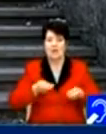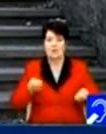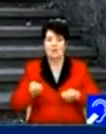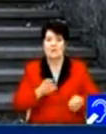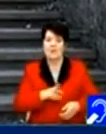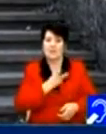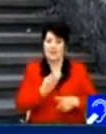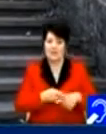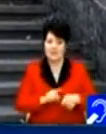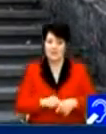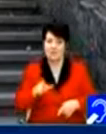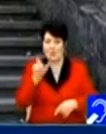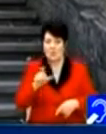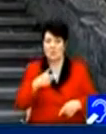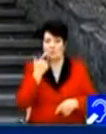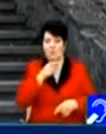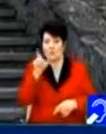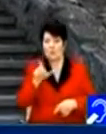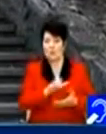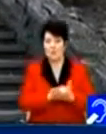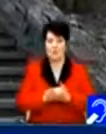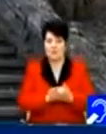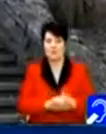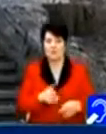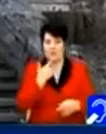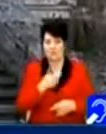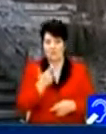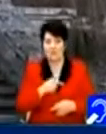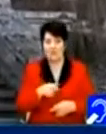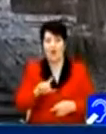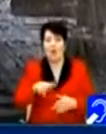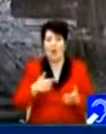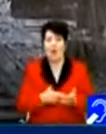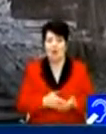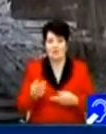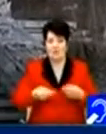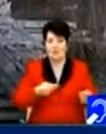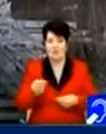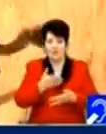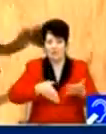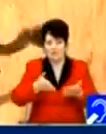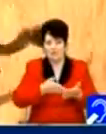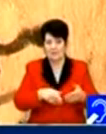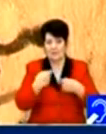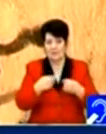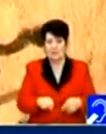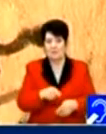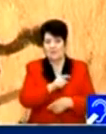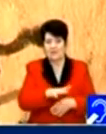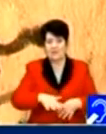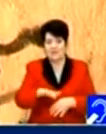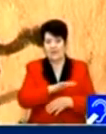dori acest lucru, spun unioniștii. Ei cer responsabililor orașului să rezilieze contractul prin care a fost vândut o parte din